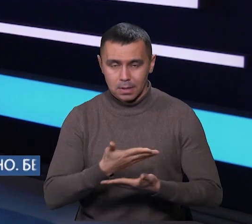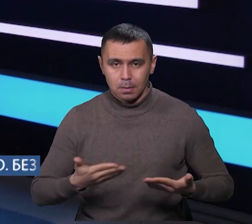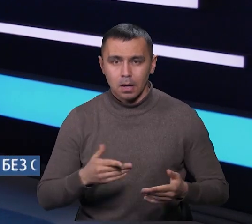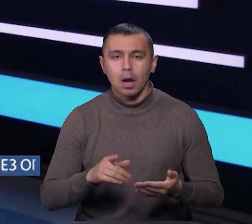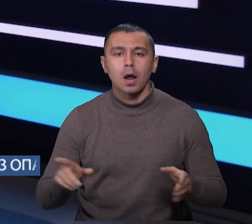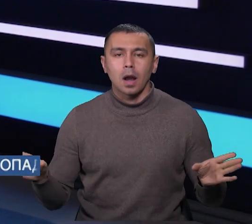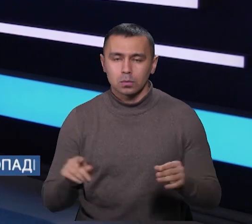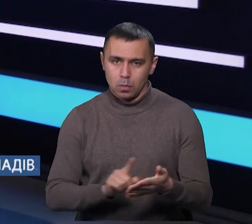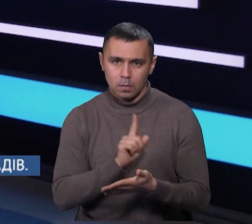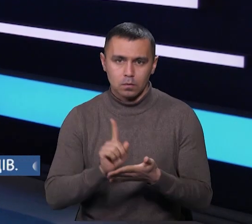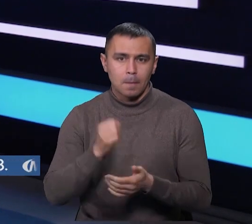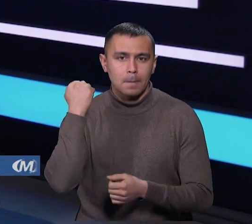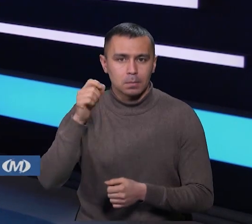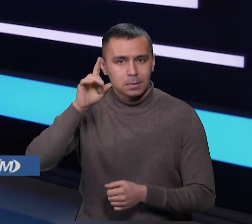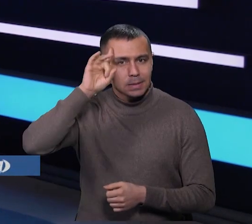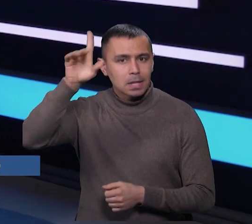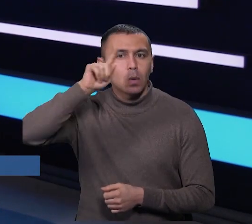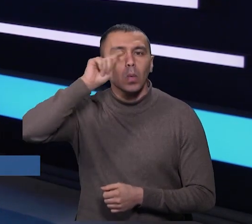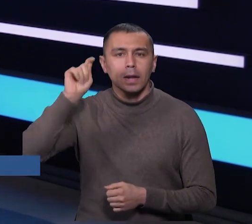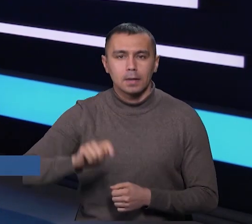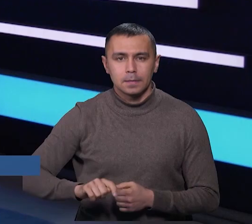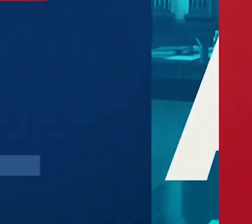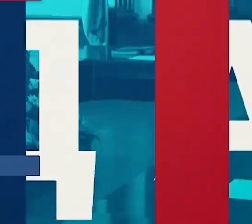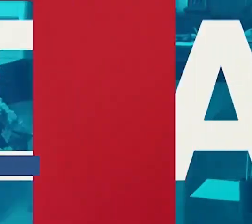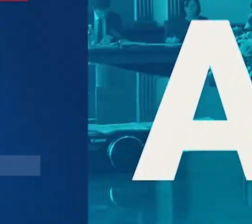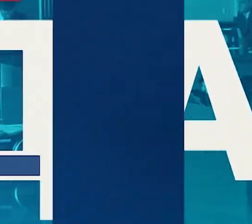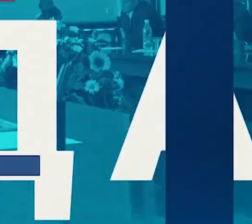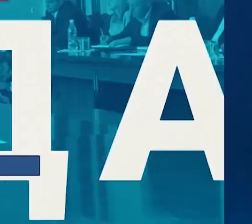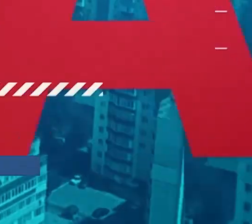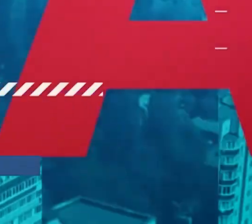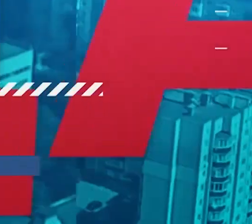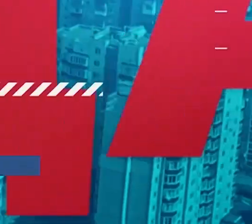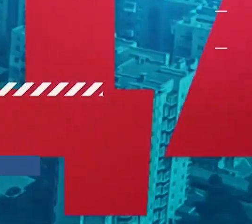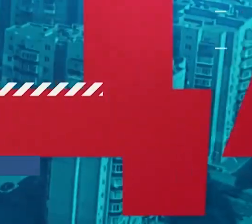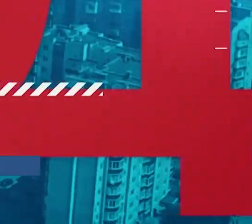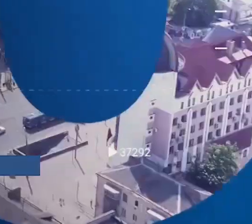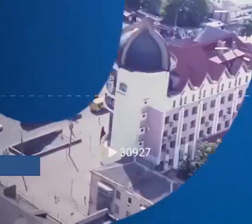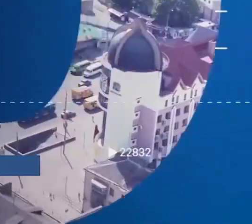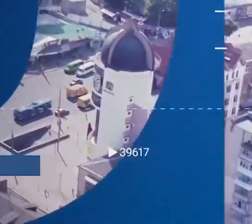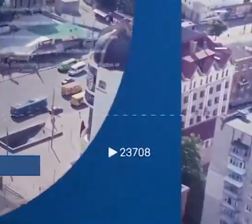неодмінно переможемо. Слава Україні!